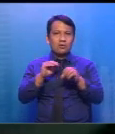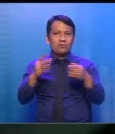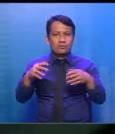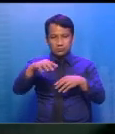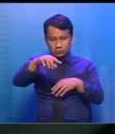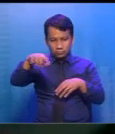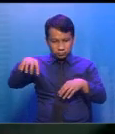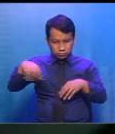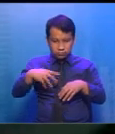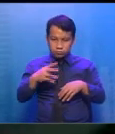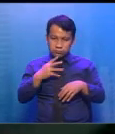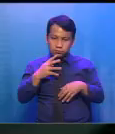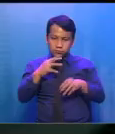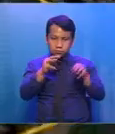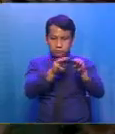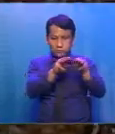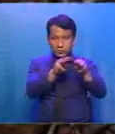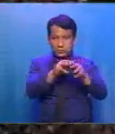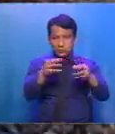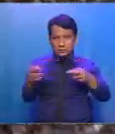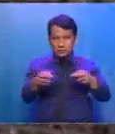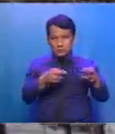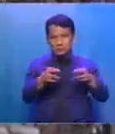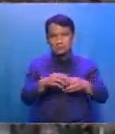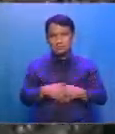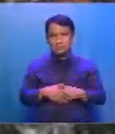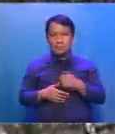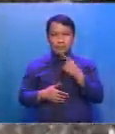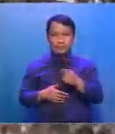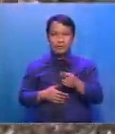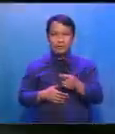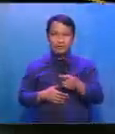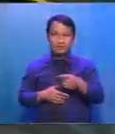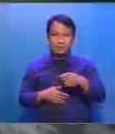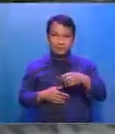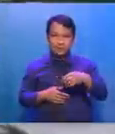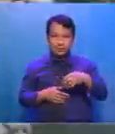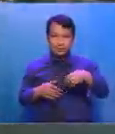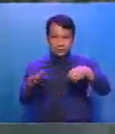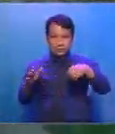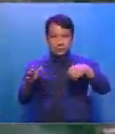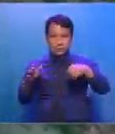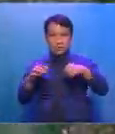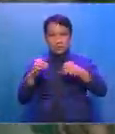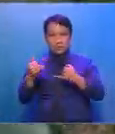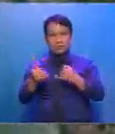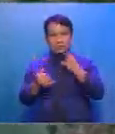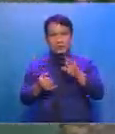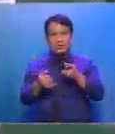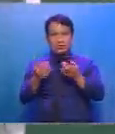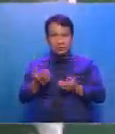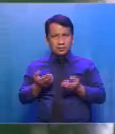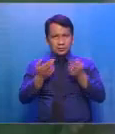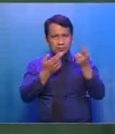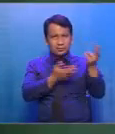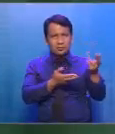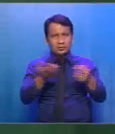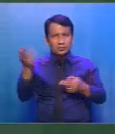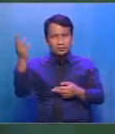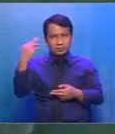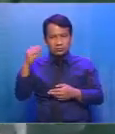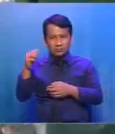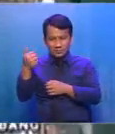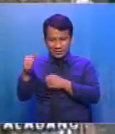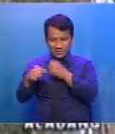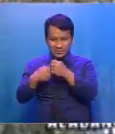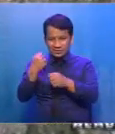mapunta ng tubig mula sa Marikina River para po itong isang baradong kanal. Ngayon, Merong isang panukala mula pa noong isang dekada